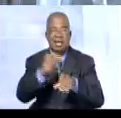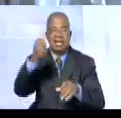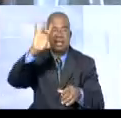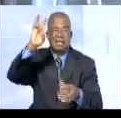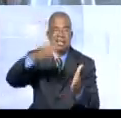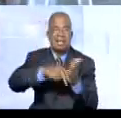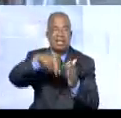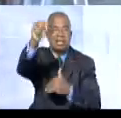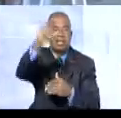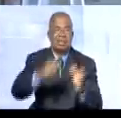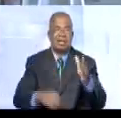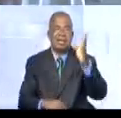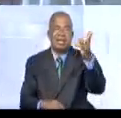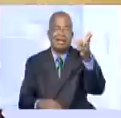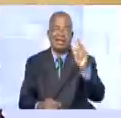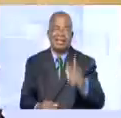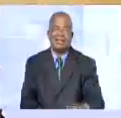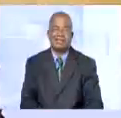17 novembre 2011.